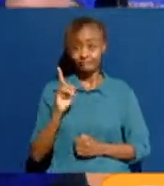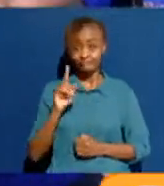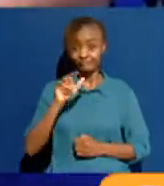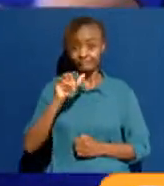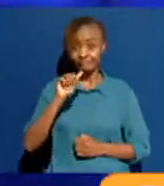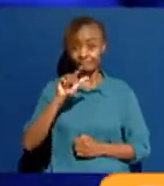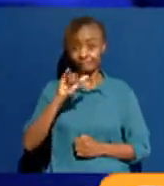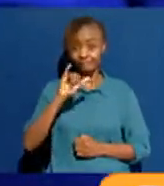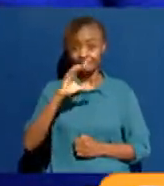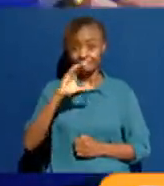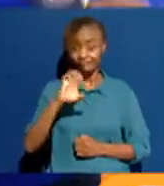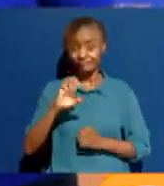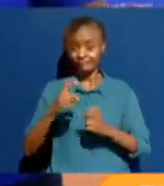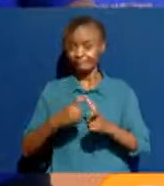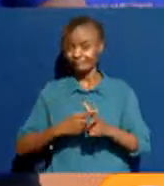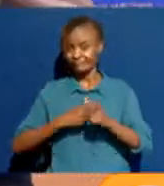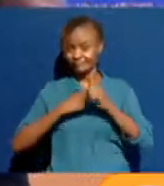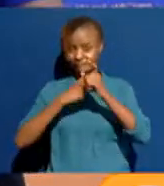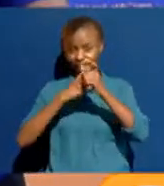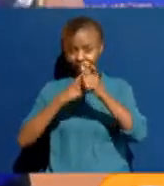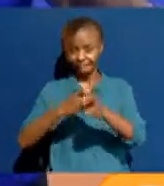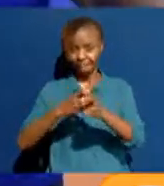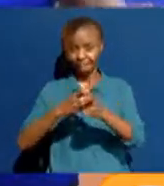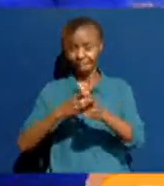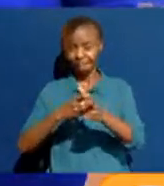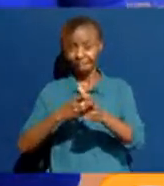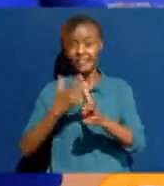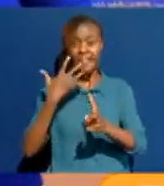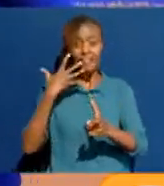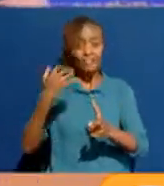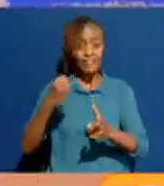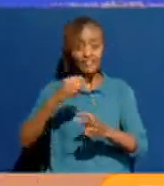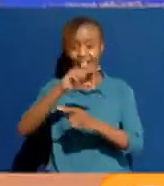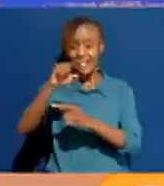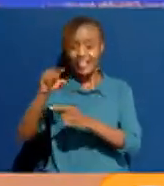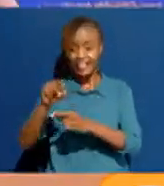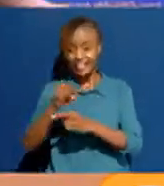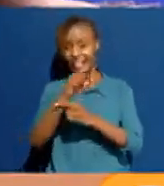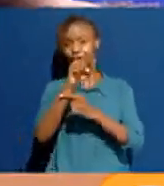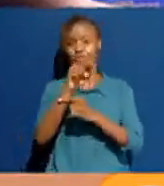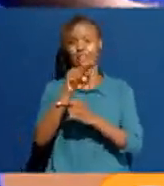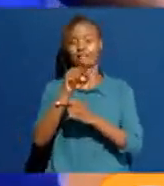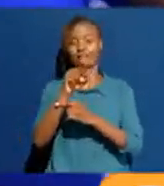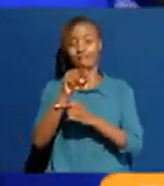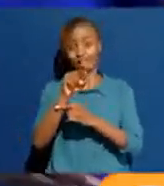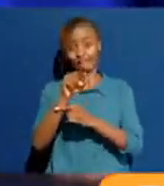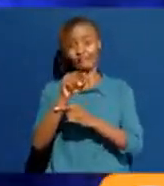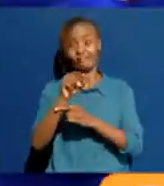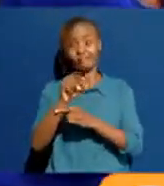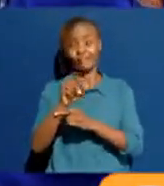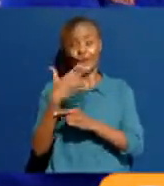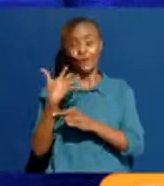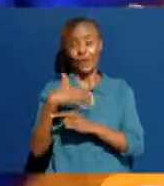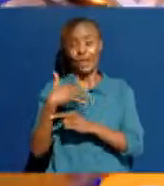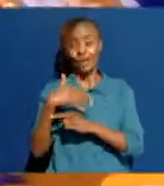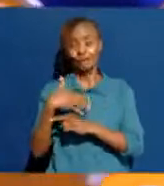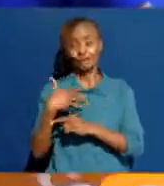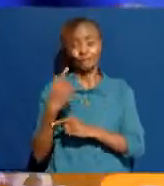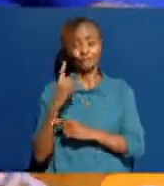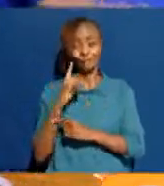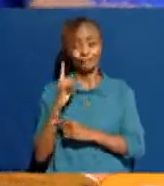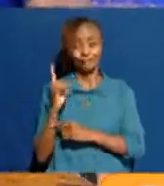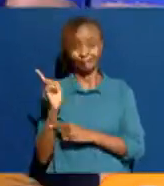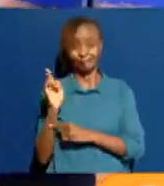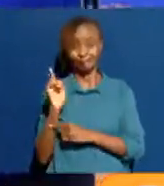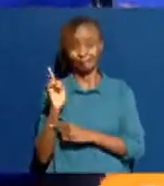yeah. Ameweza kugiviwa manze half a million manze, ndio hiyo mara hiyo me come through, ndio check yako sister.